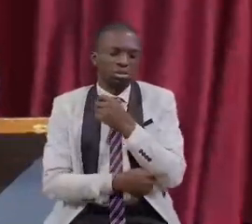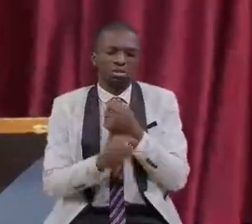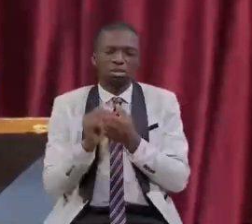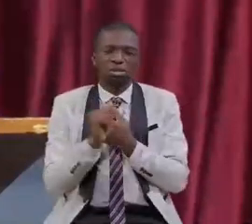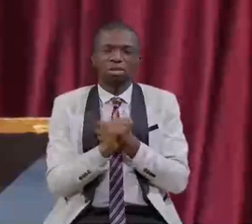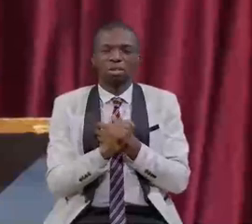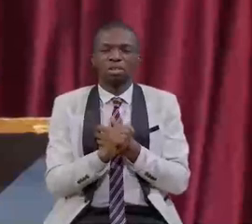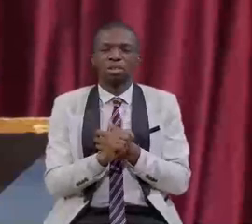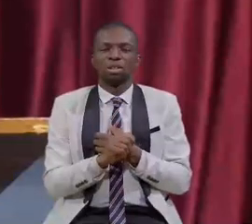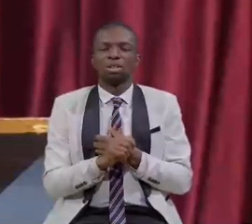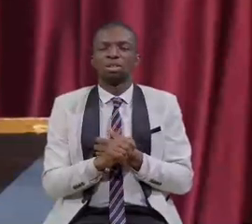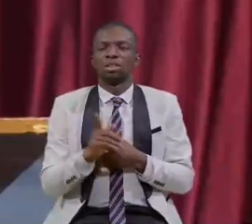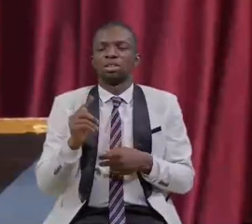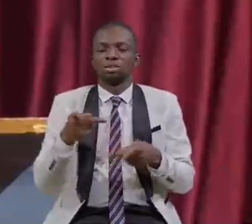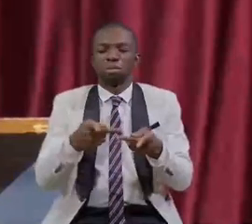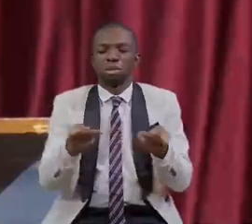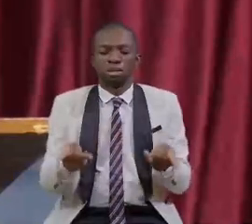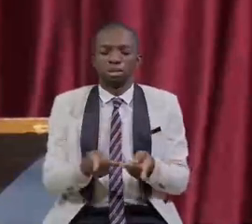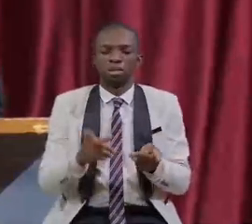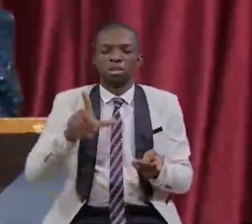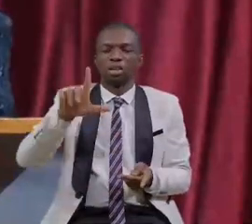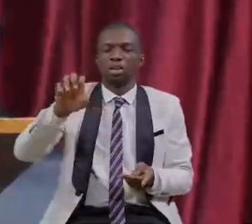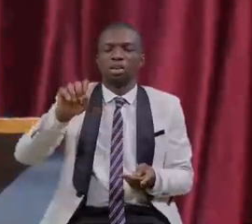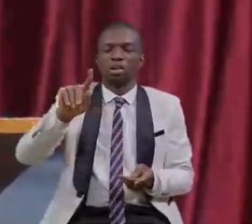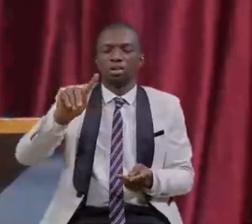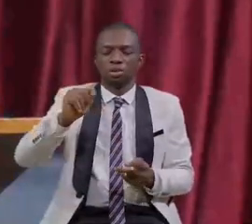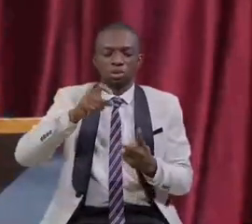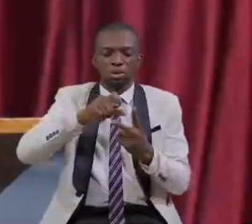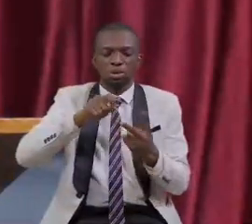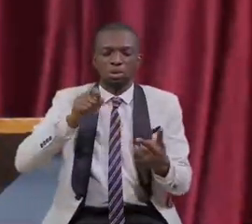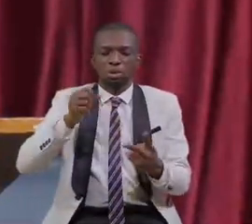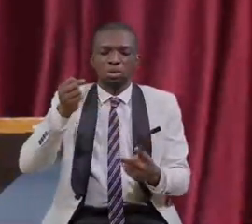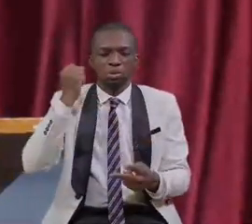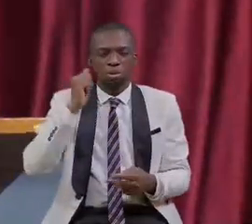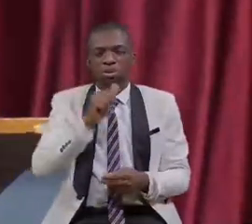Le lieu qu'il a choisi, c'est un lieu de tentation.